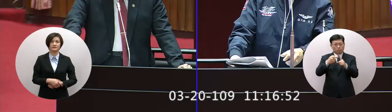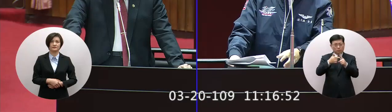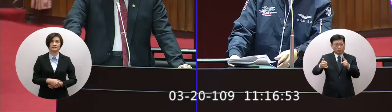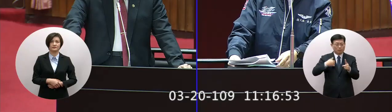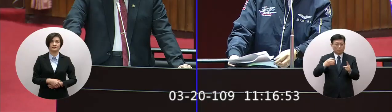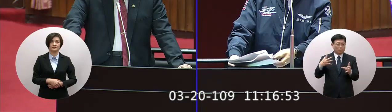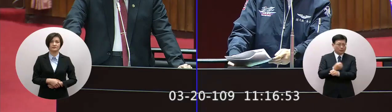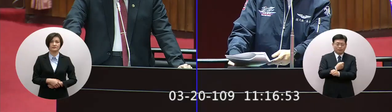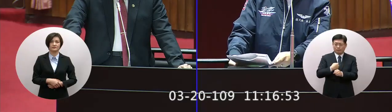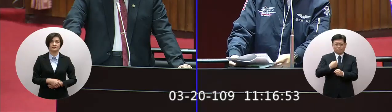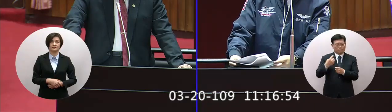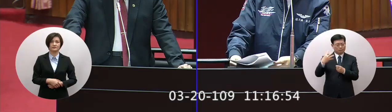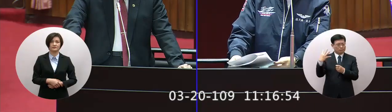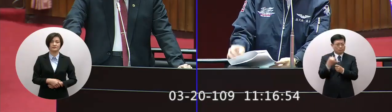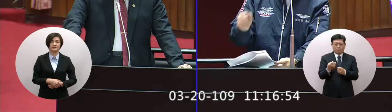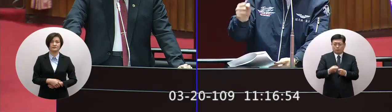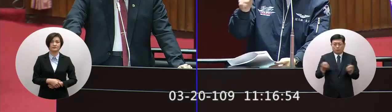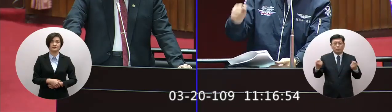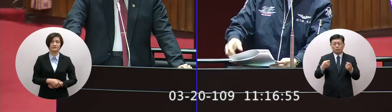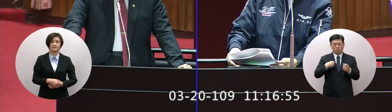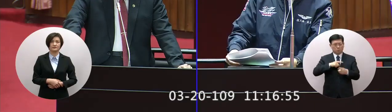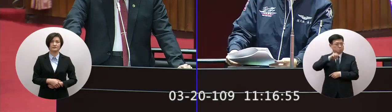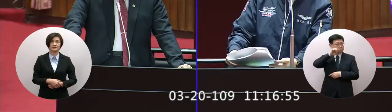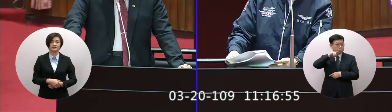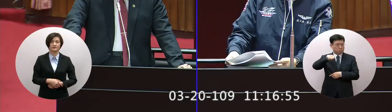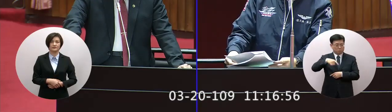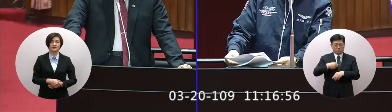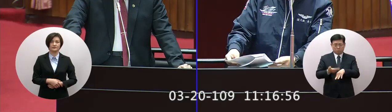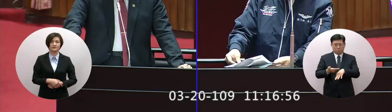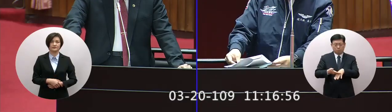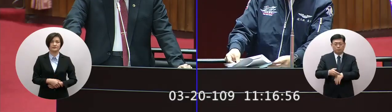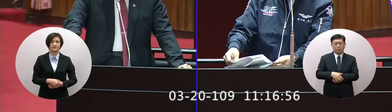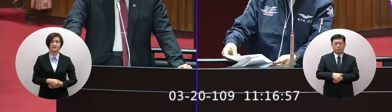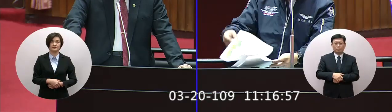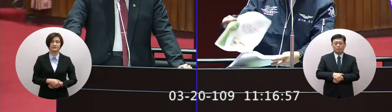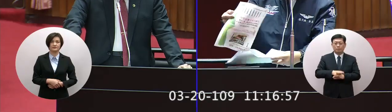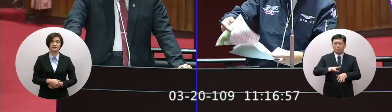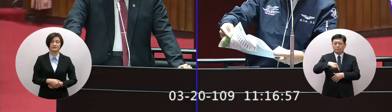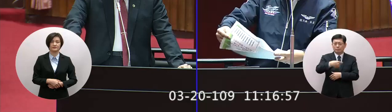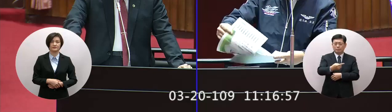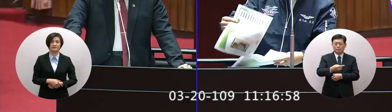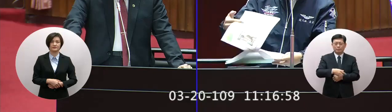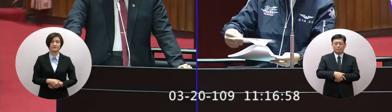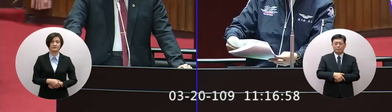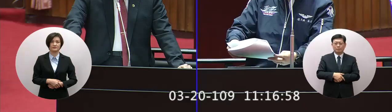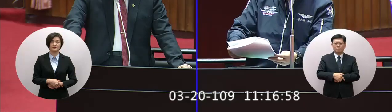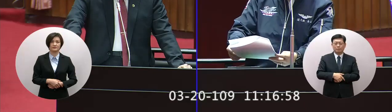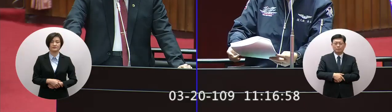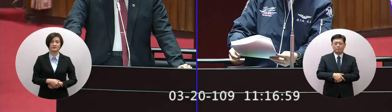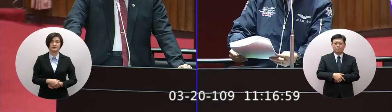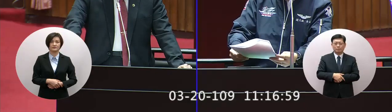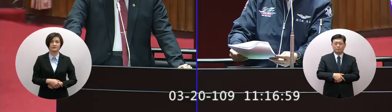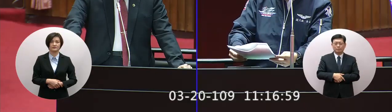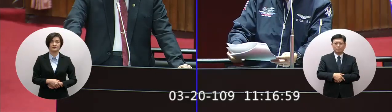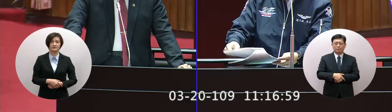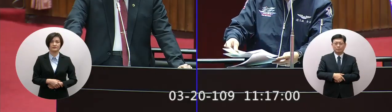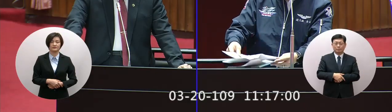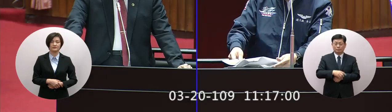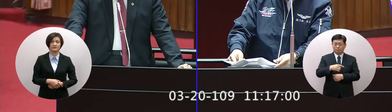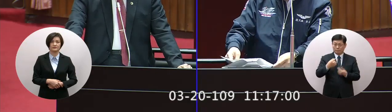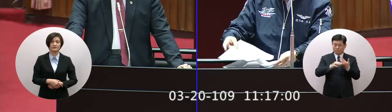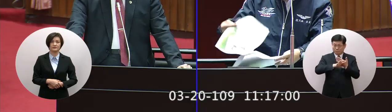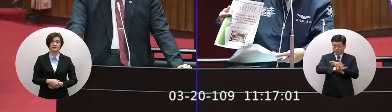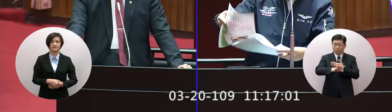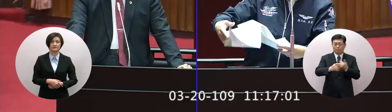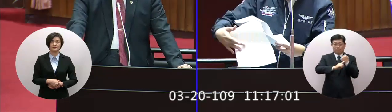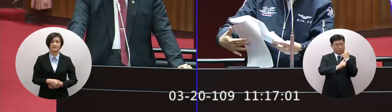去了啊，这么多年来我们在台湾为傲的这种工业基础哈。那我们再来看这个，我们看到说相